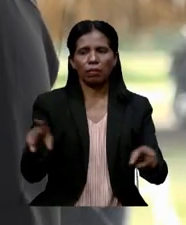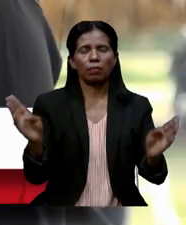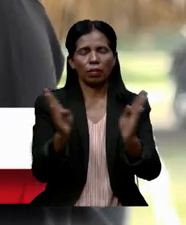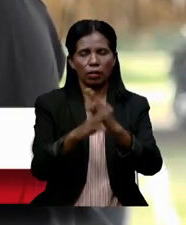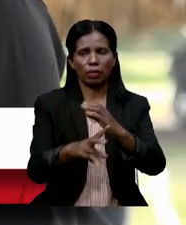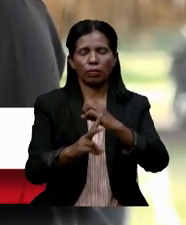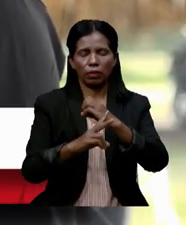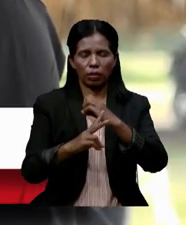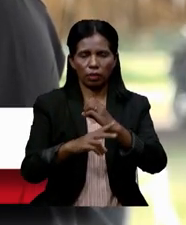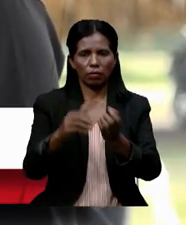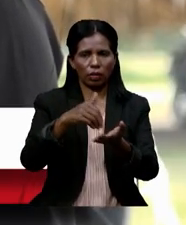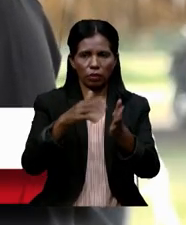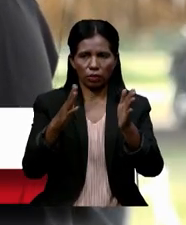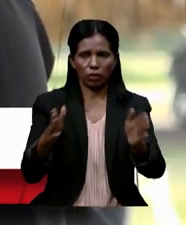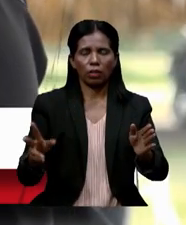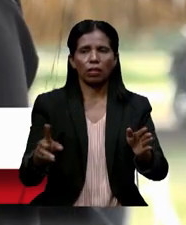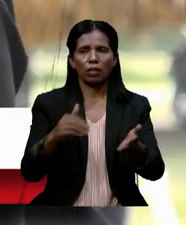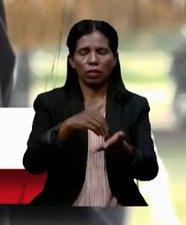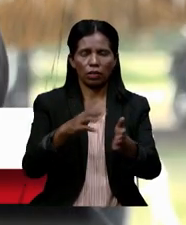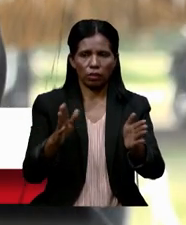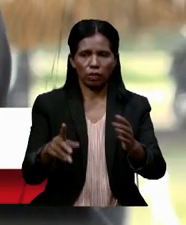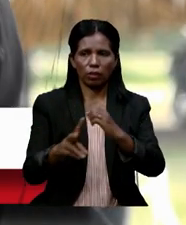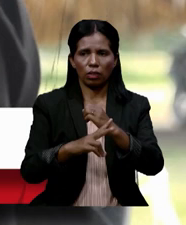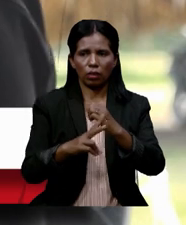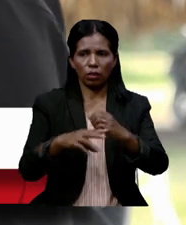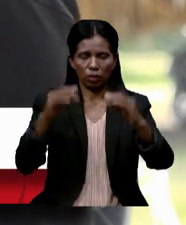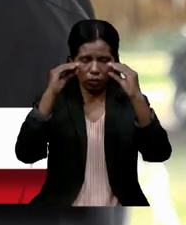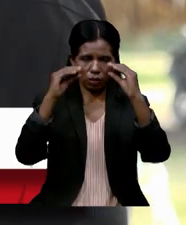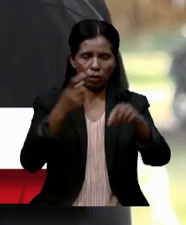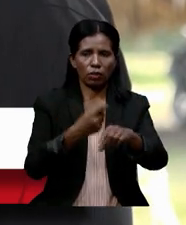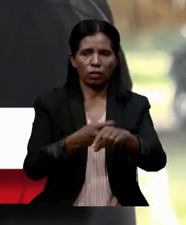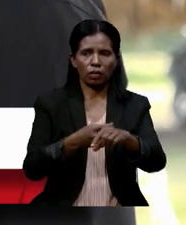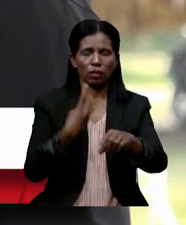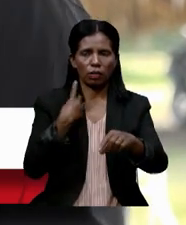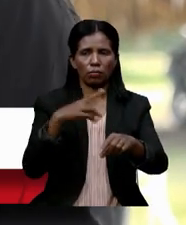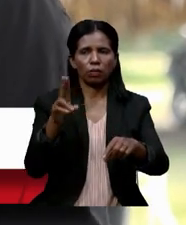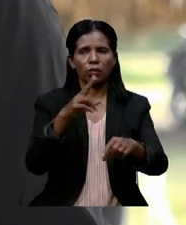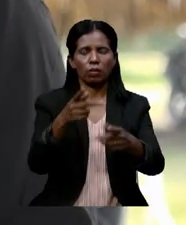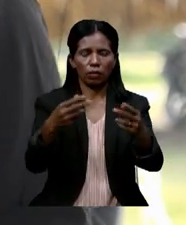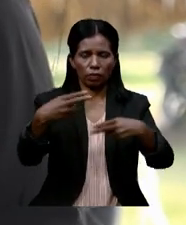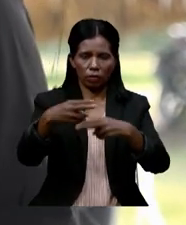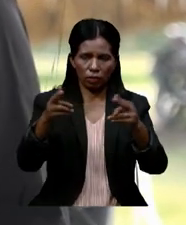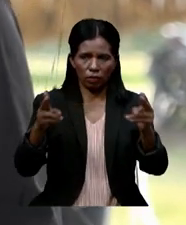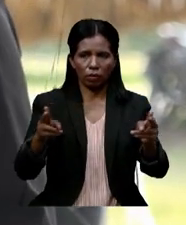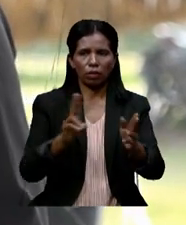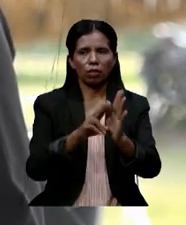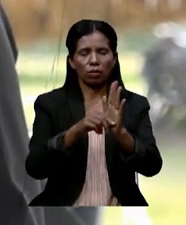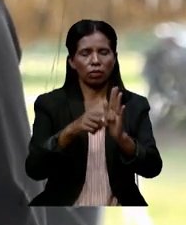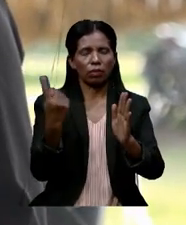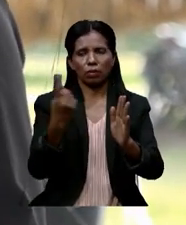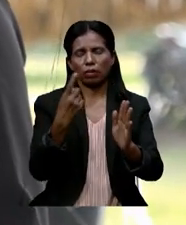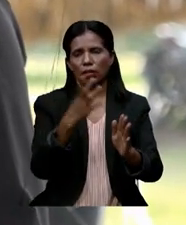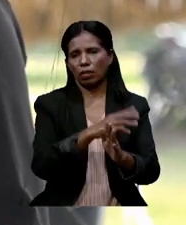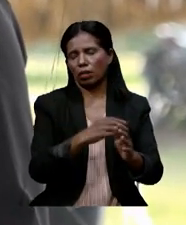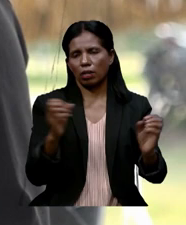vítima, ami estudante sir durante ne saian esan vítima, ora sanorin la efektif. Kami akan bat saya bat turun rua mai be orang senafatin lato. Tambah